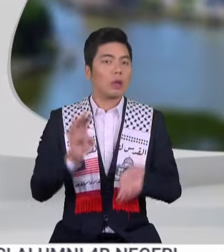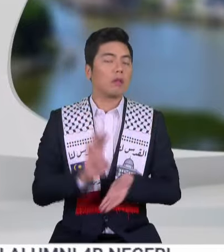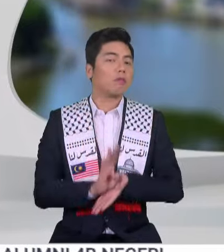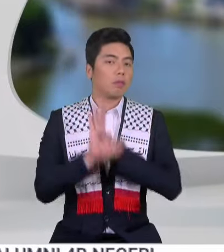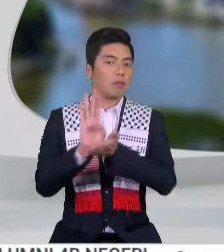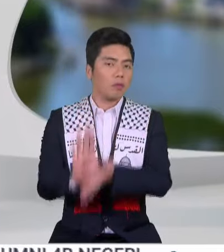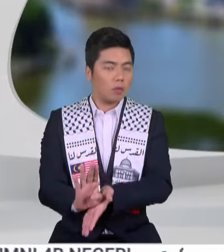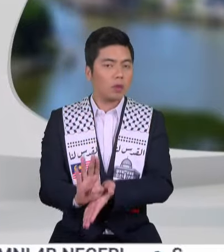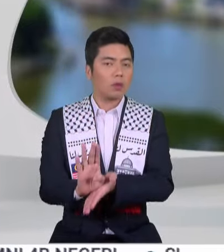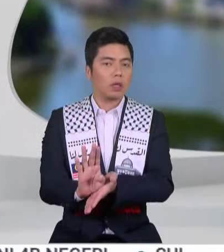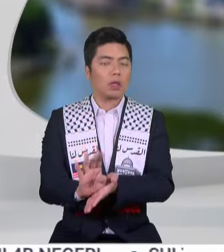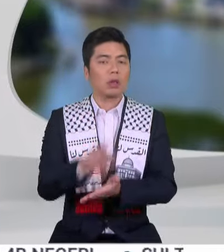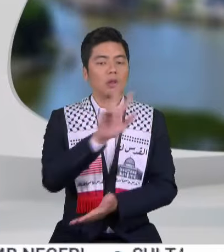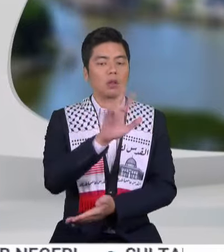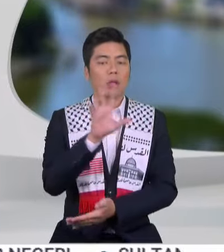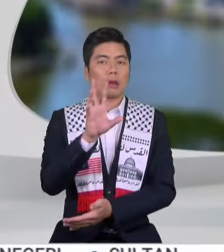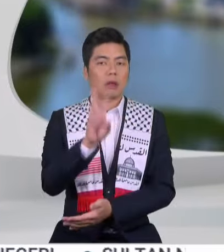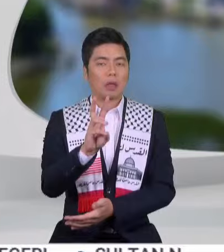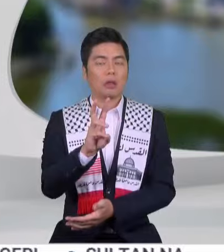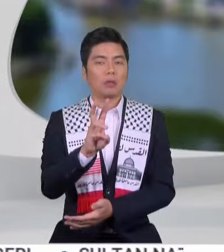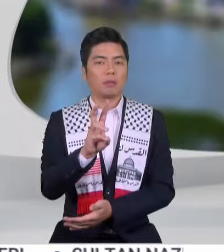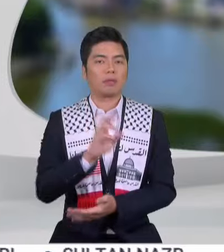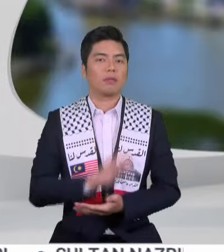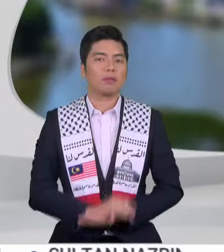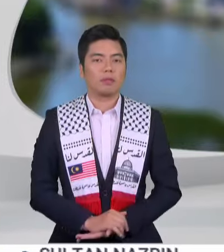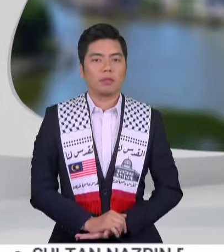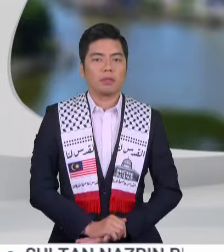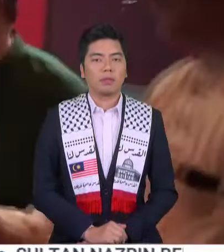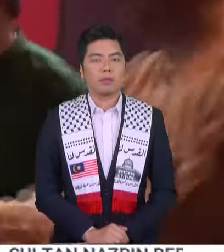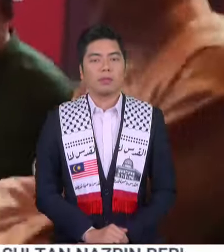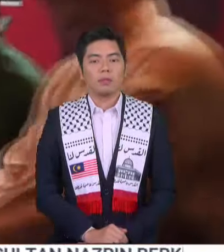disumbang setakat ini kepada 36 buah pintar.